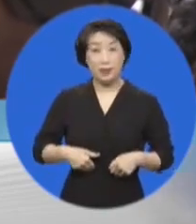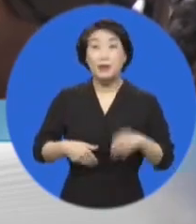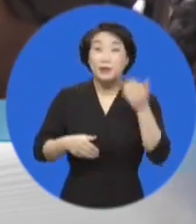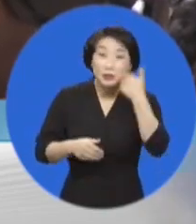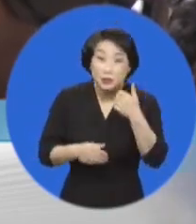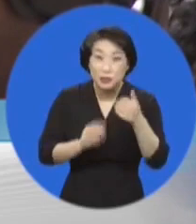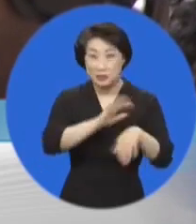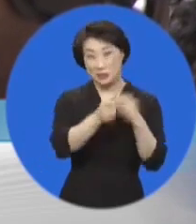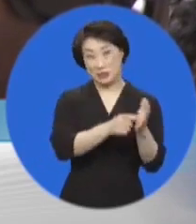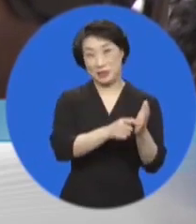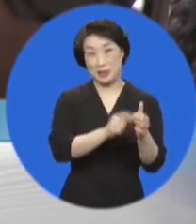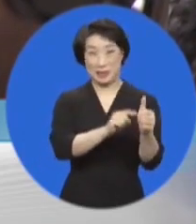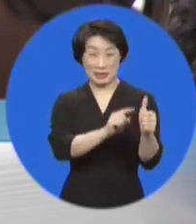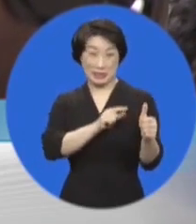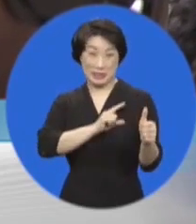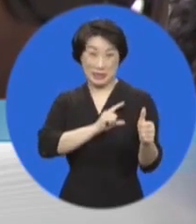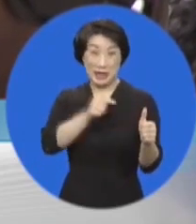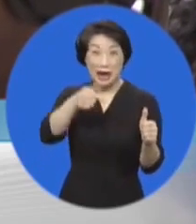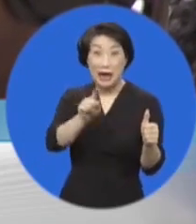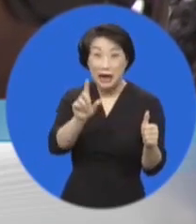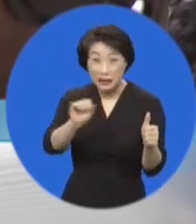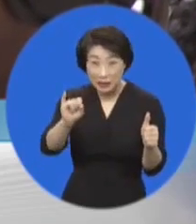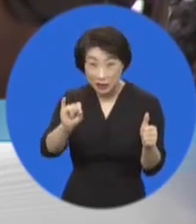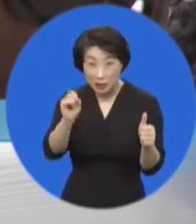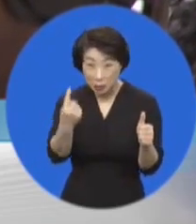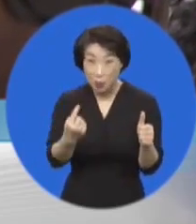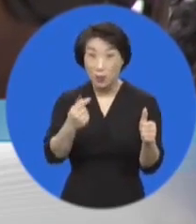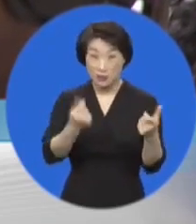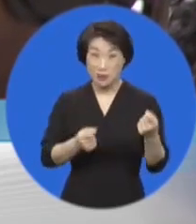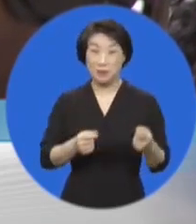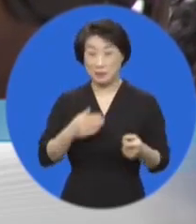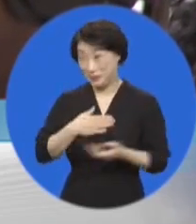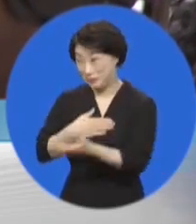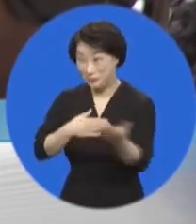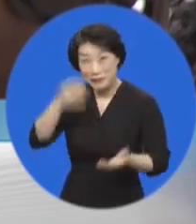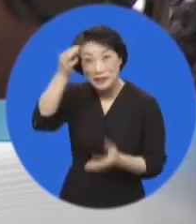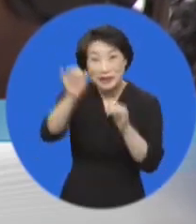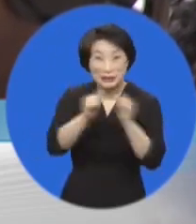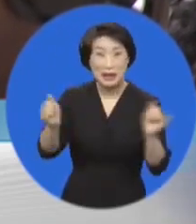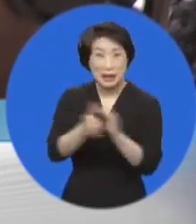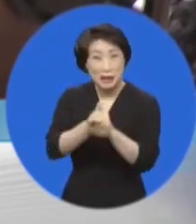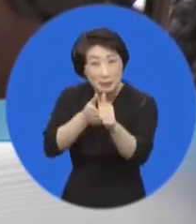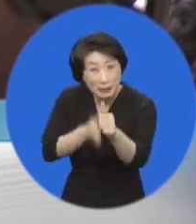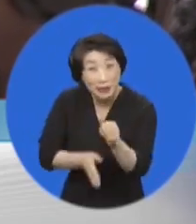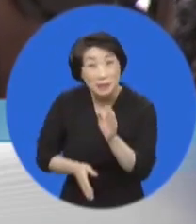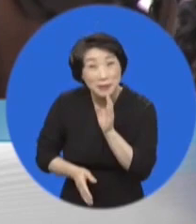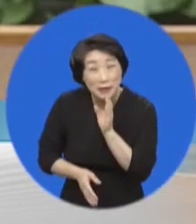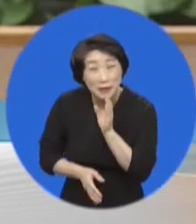누구처럼 가이오처럼 인정하면 아멘합시다. 그러니까